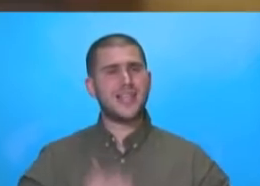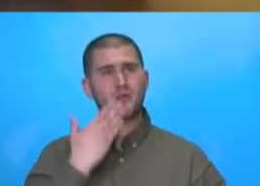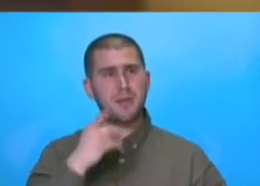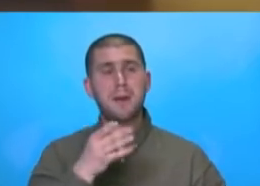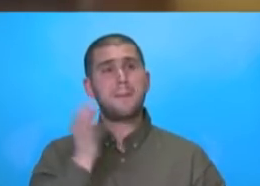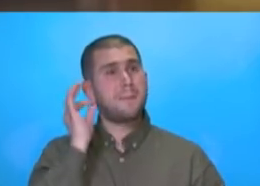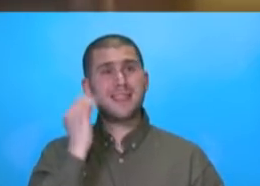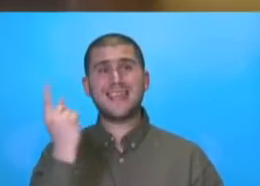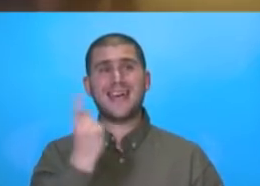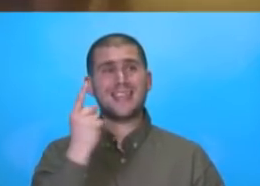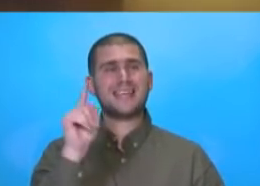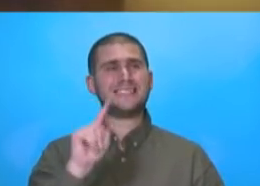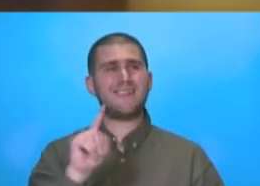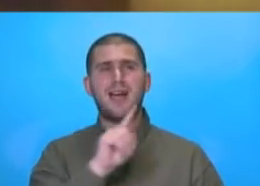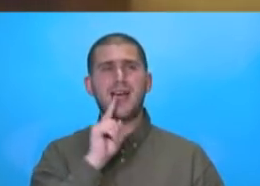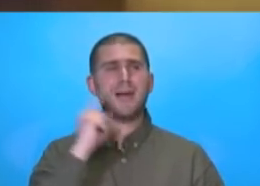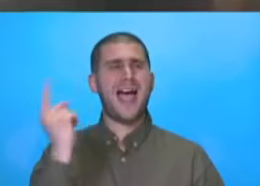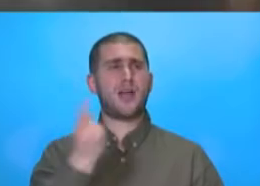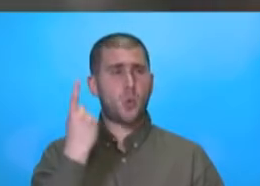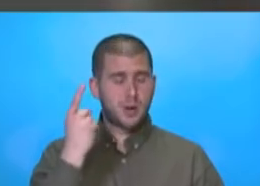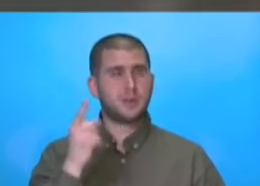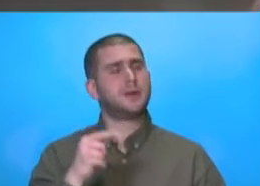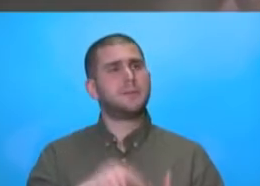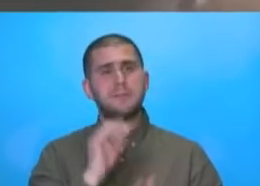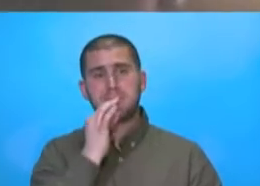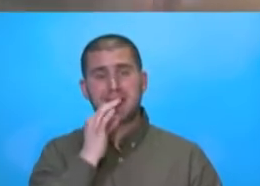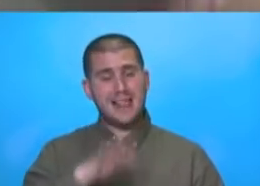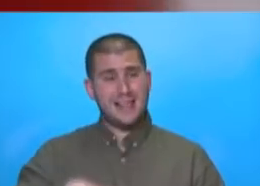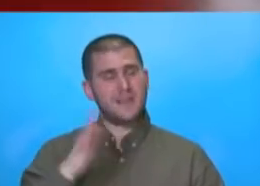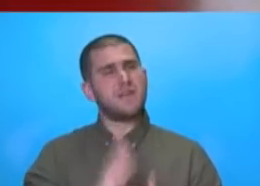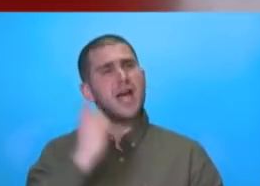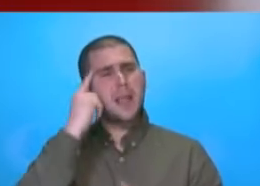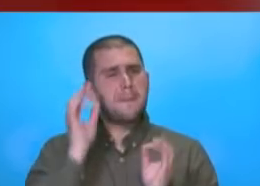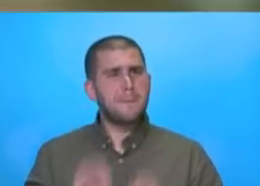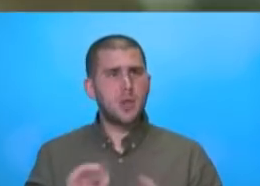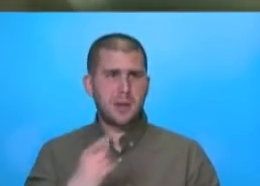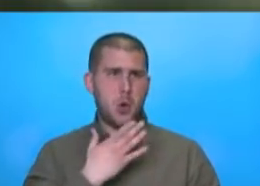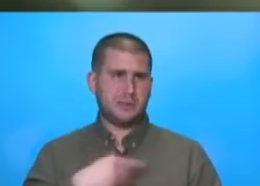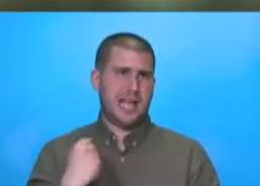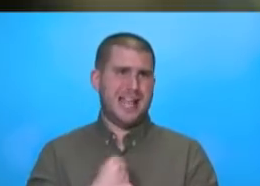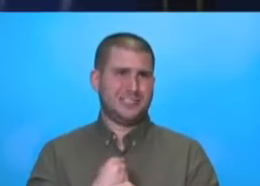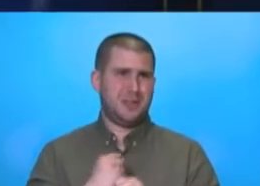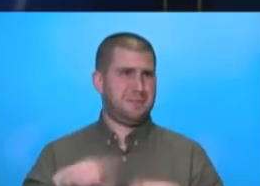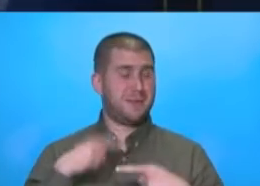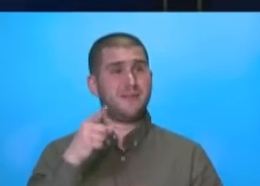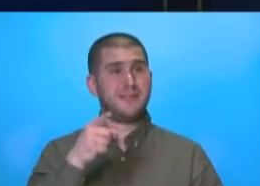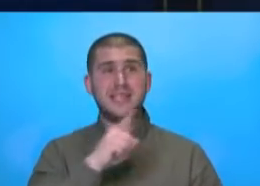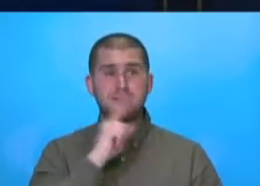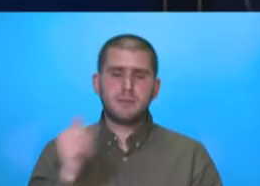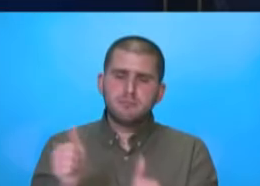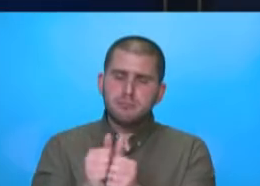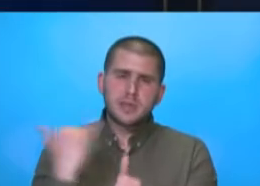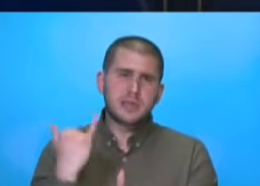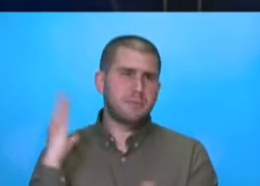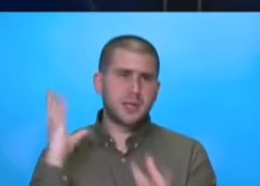יחידה לזהבה, אם חד-הורית. ניכר שמגיל צעיר היא כבר ידעה בדיוק מה היא רוצה לעשות, ואימא הייתה שם איתה לאורך